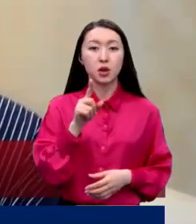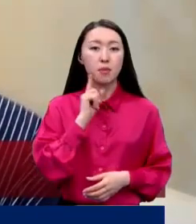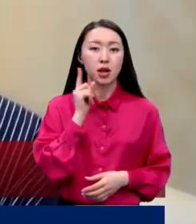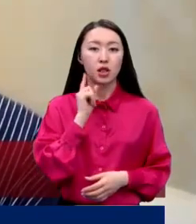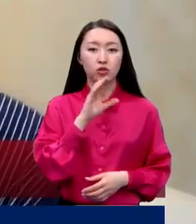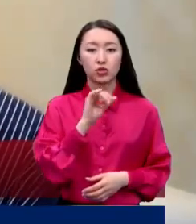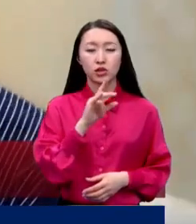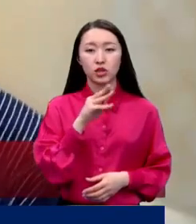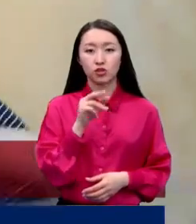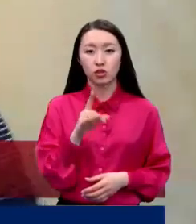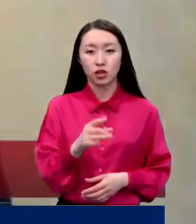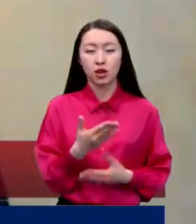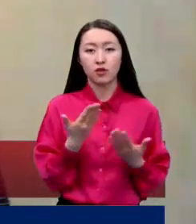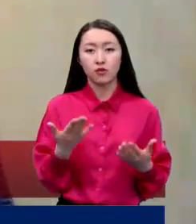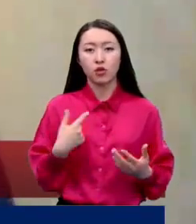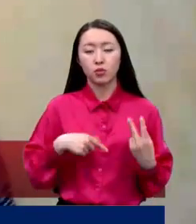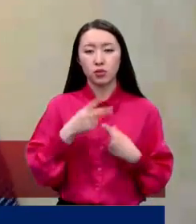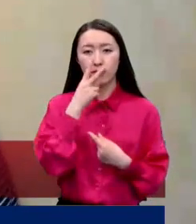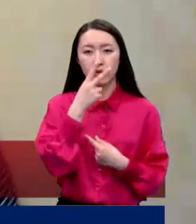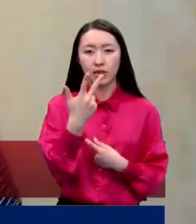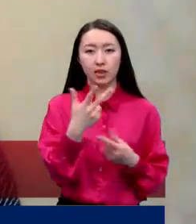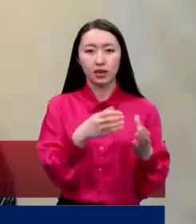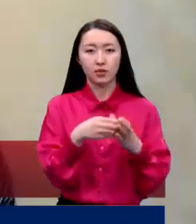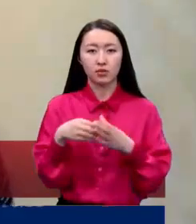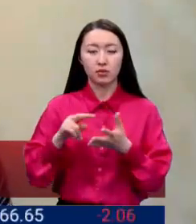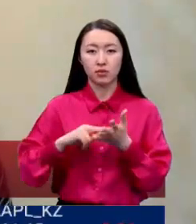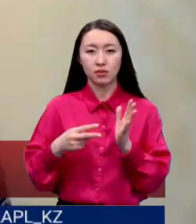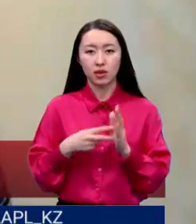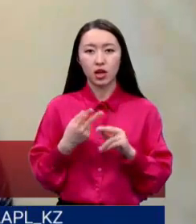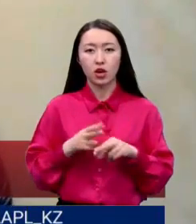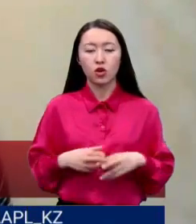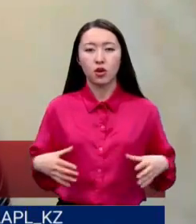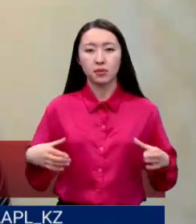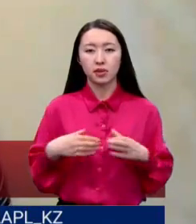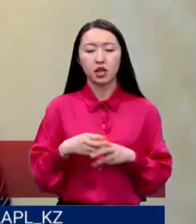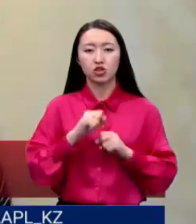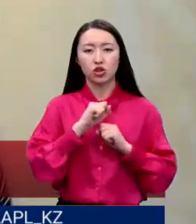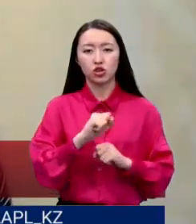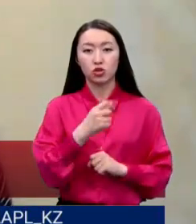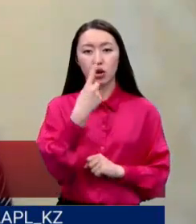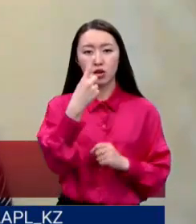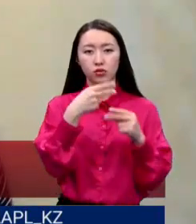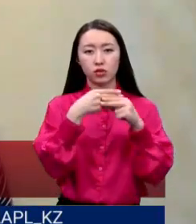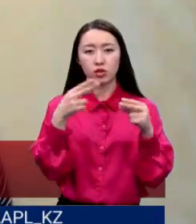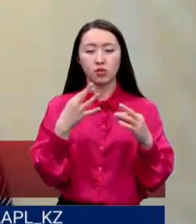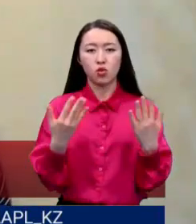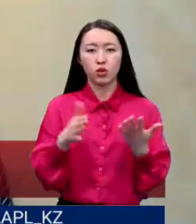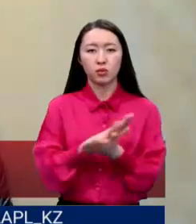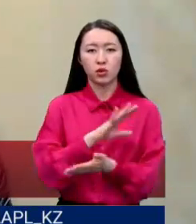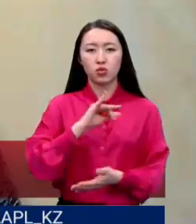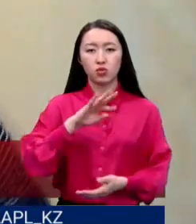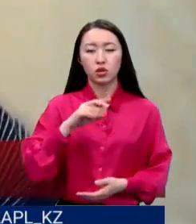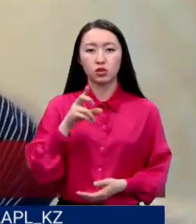Санжара Букаева. То есть, и вот мы уже видим три партийных проекта, которые объединяются в защиту одного проекта по отмене утилизбора.